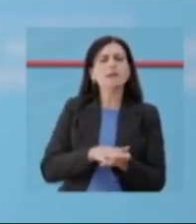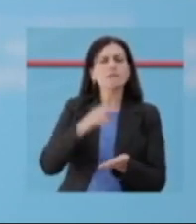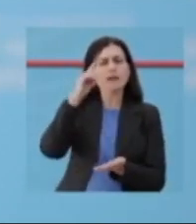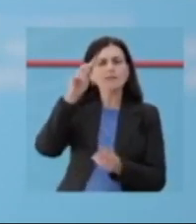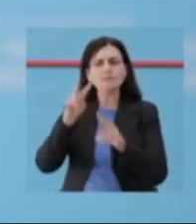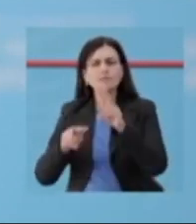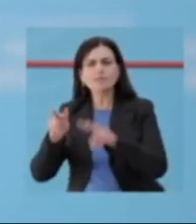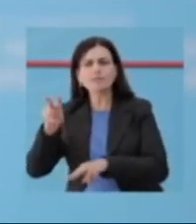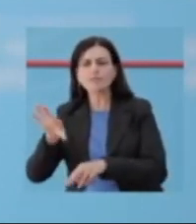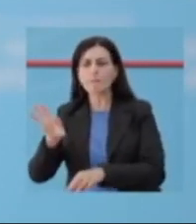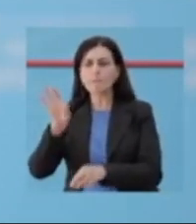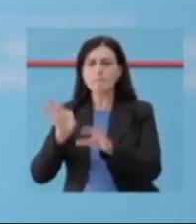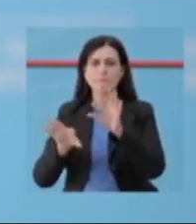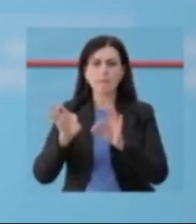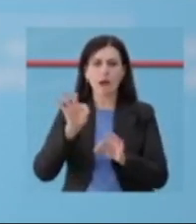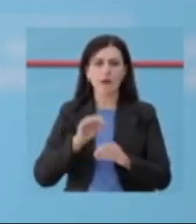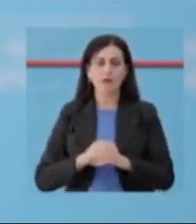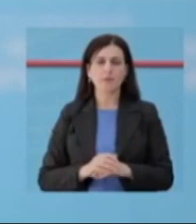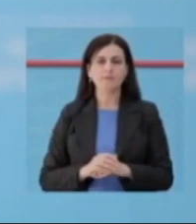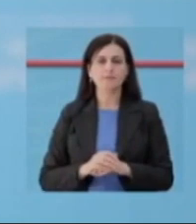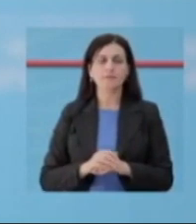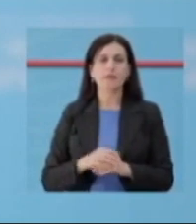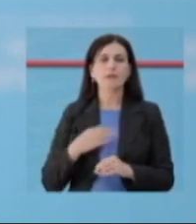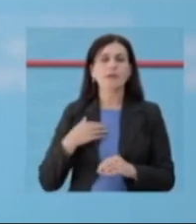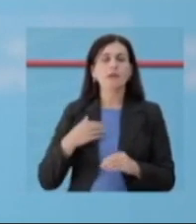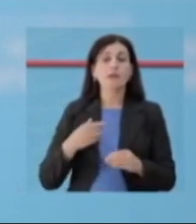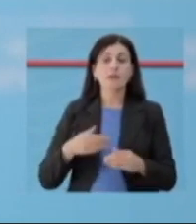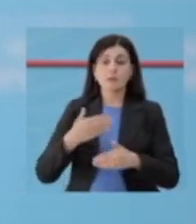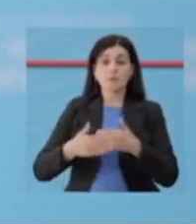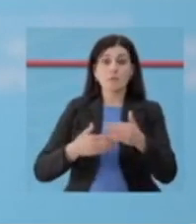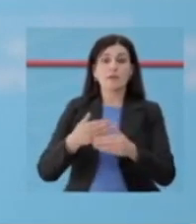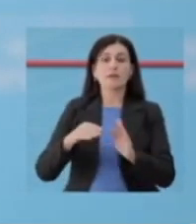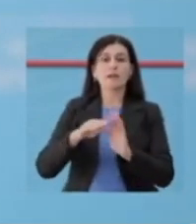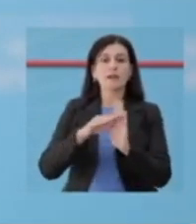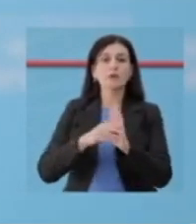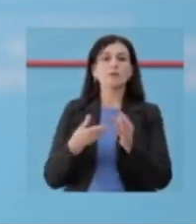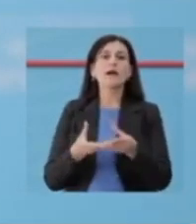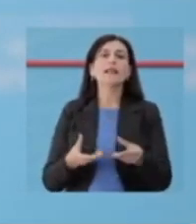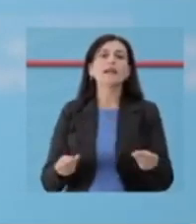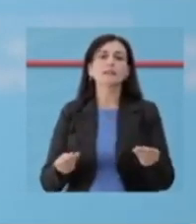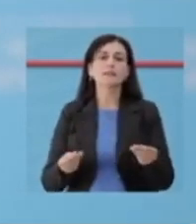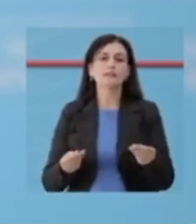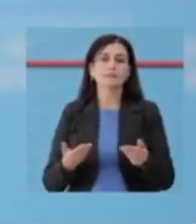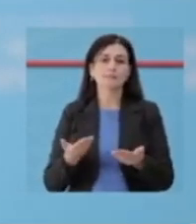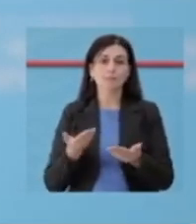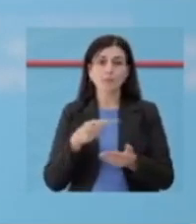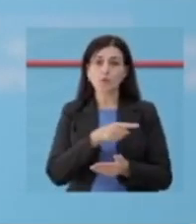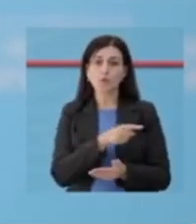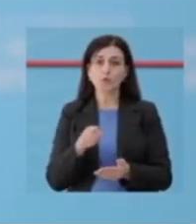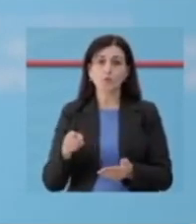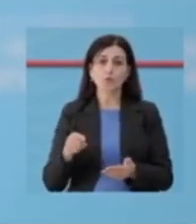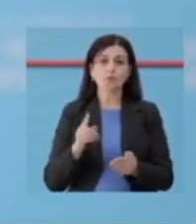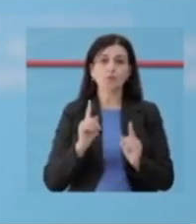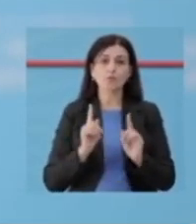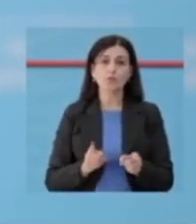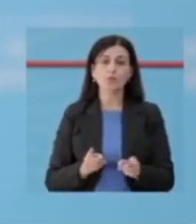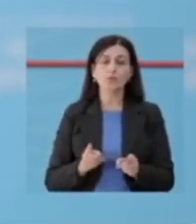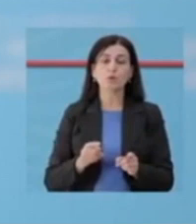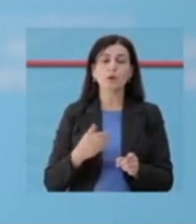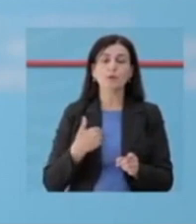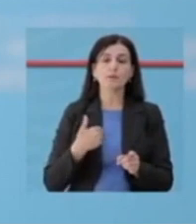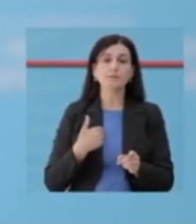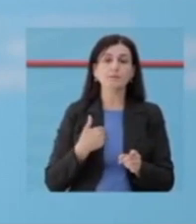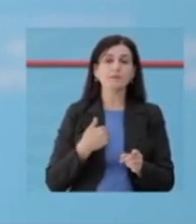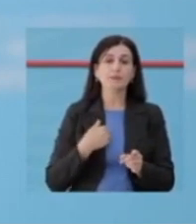monitoruës. Lehtësimi i masave do të vjoj edhe në vijim, por vetëm nëse do të kemi këtë situatë që ndrueshme, duke